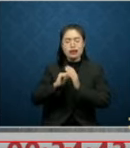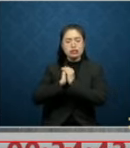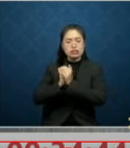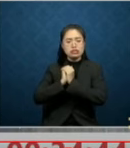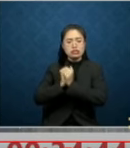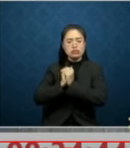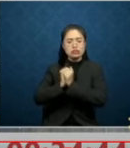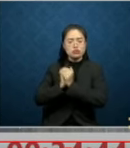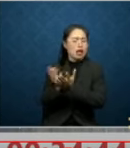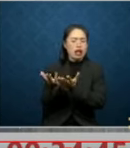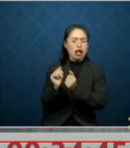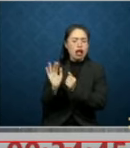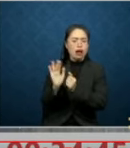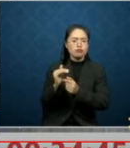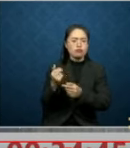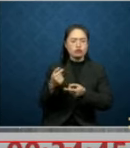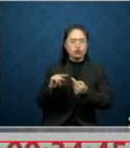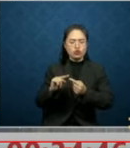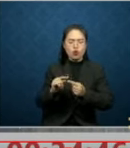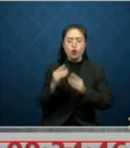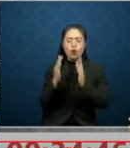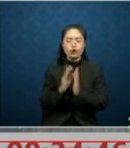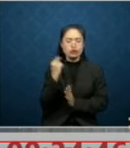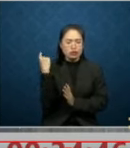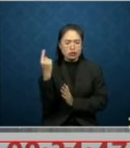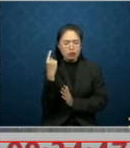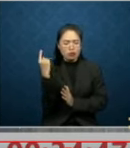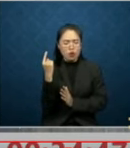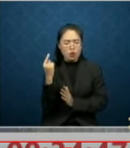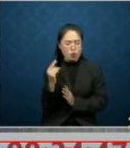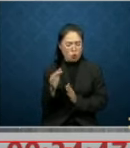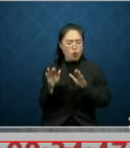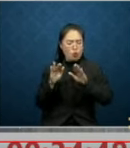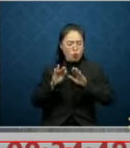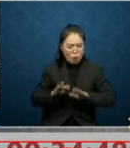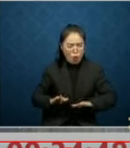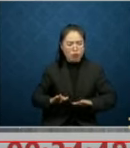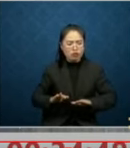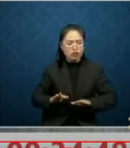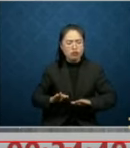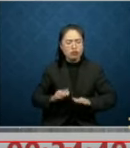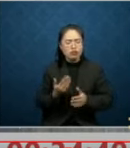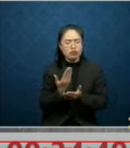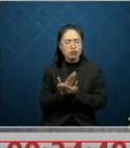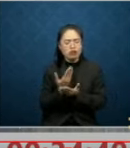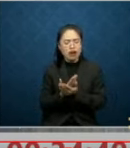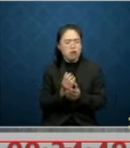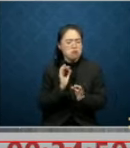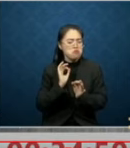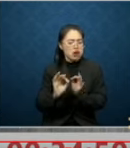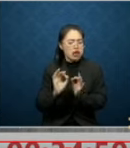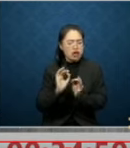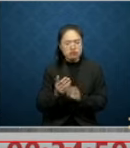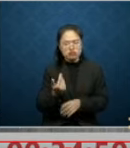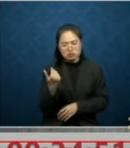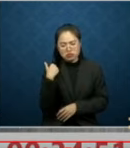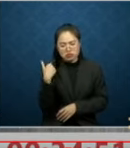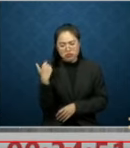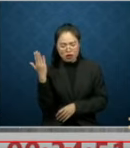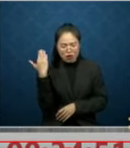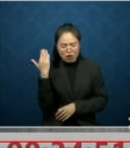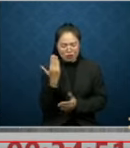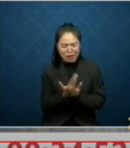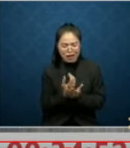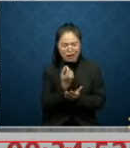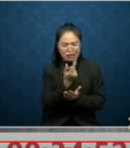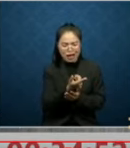จีนมาเที่ยวเมืองไทยลดจำนวนวันท่องเที่ยวลงเช่นแล้วก็ลดค่าใช้จ่ายด้วยนะครับเช่นปกติมีค่าใช้จ่าย 40,000 บาทก็ล